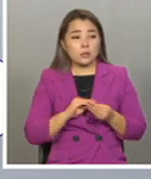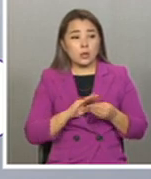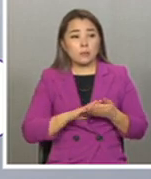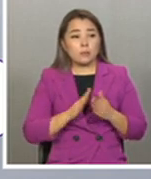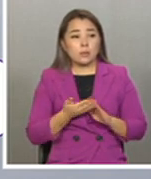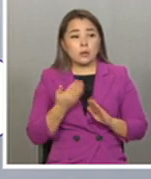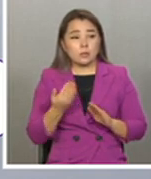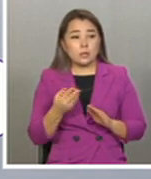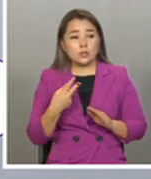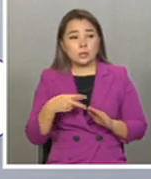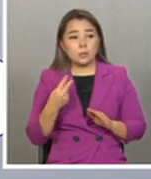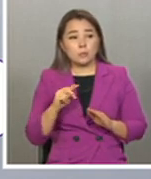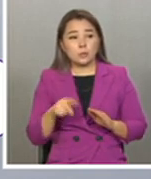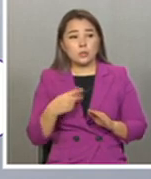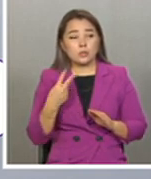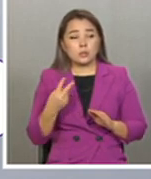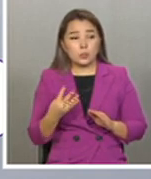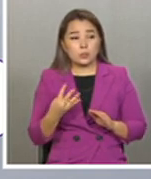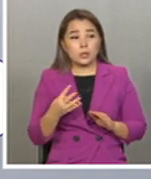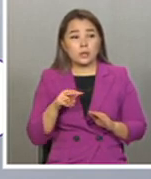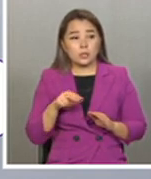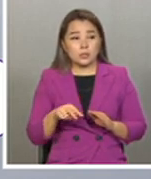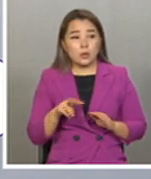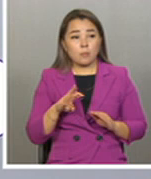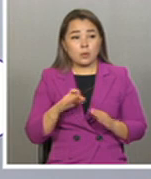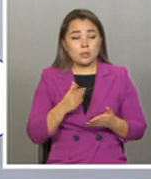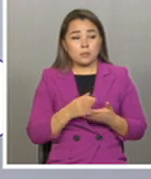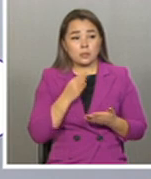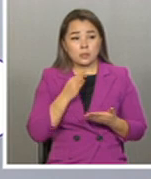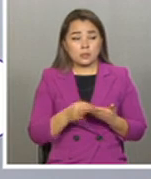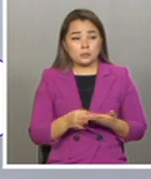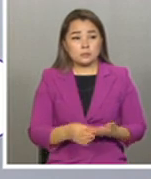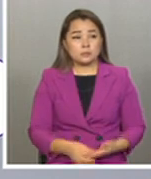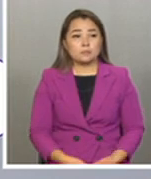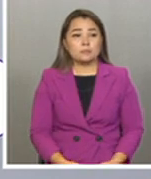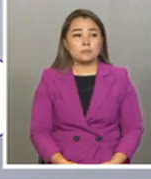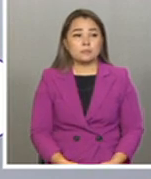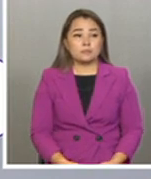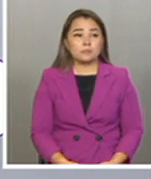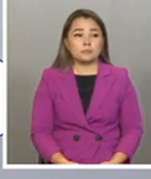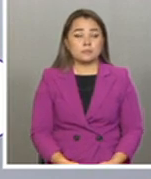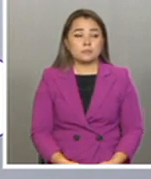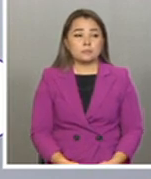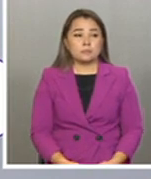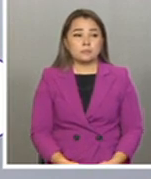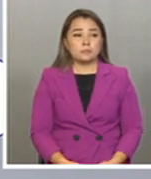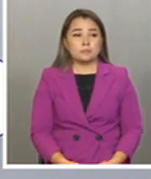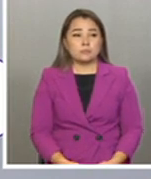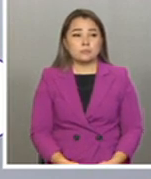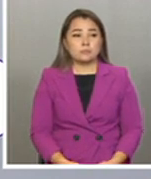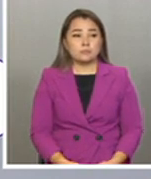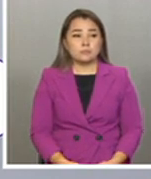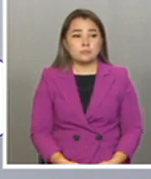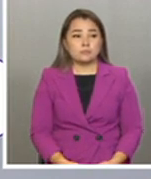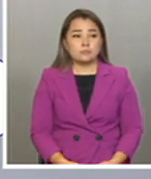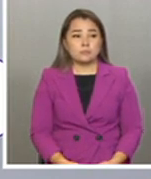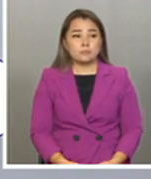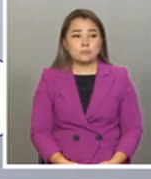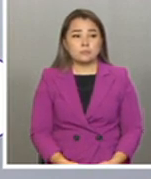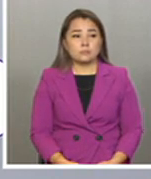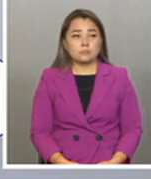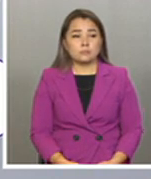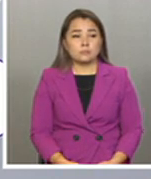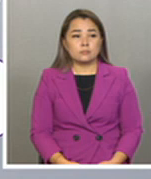көлем 22,14 литр бөлінген моль. Табуымыз керек азоттың көлемін.